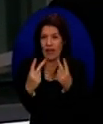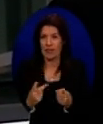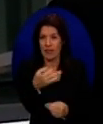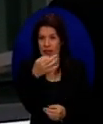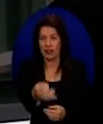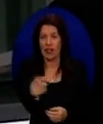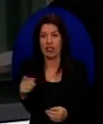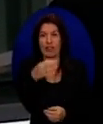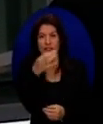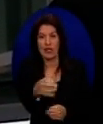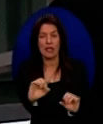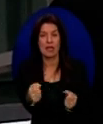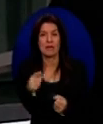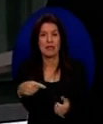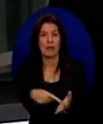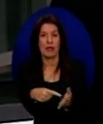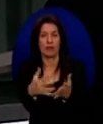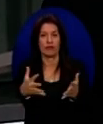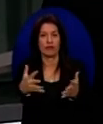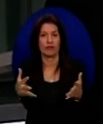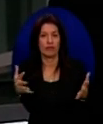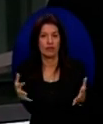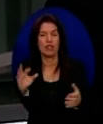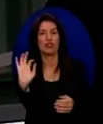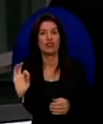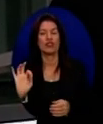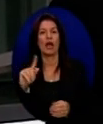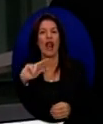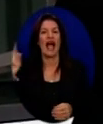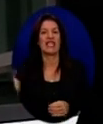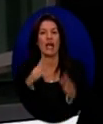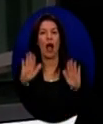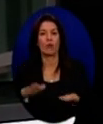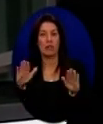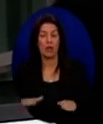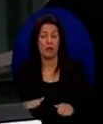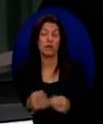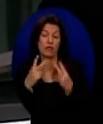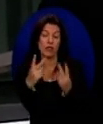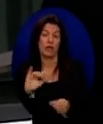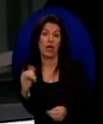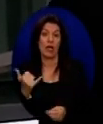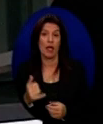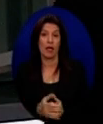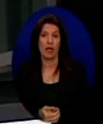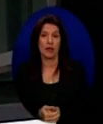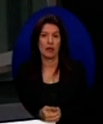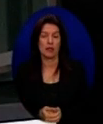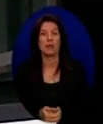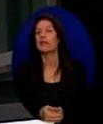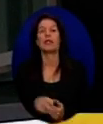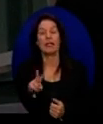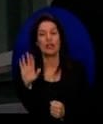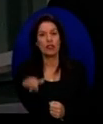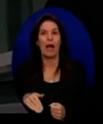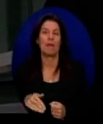כתוצאה מגידול הקהילה המוסלמית. כן, בפירוש, כן. יש, למרות שיש בצרפת גם אנטישמיות אחרת,